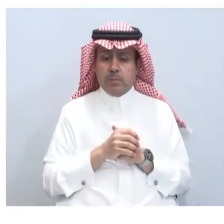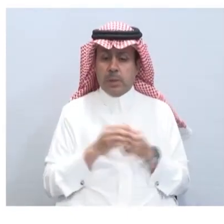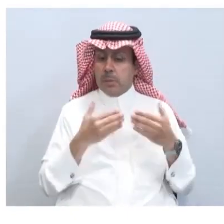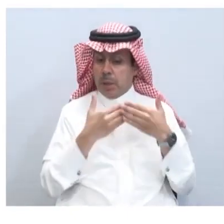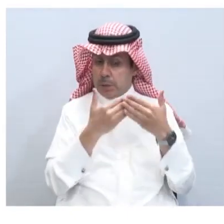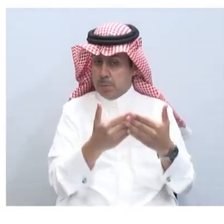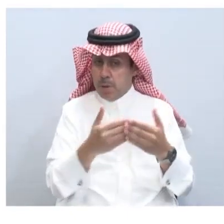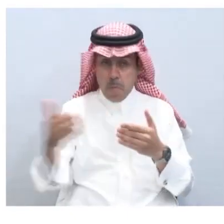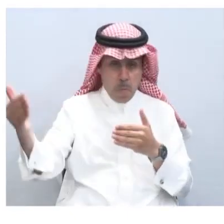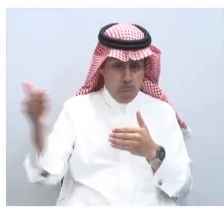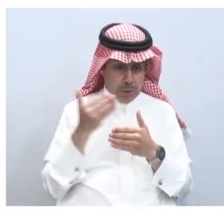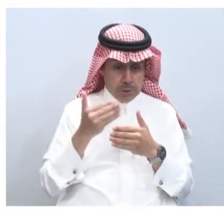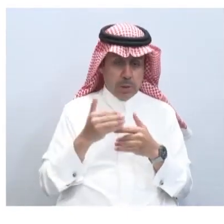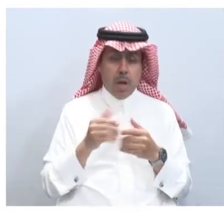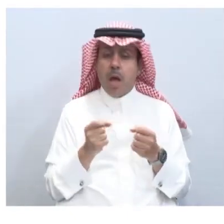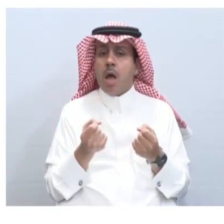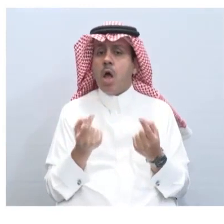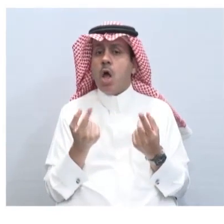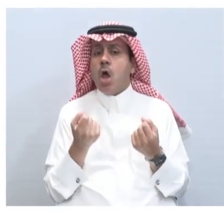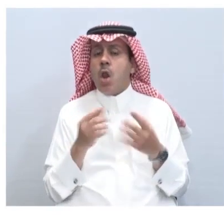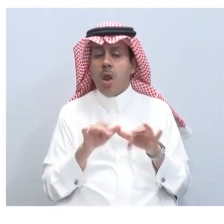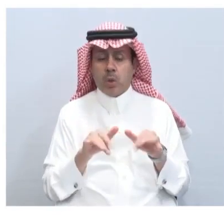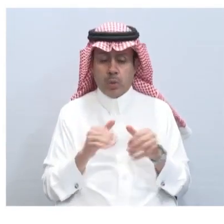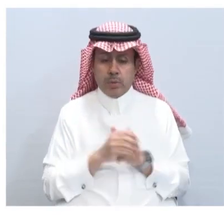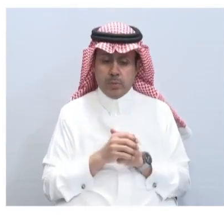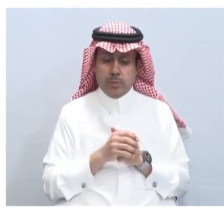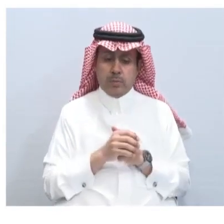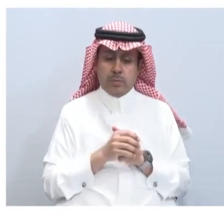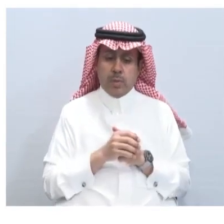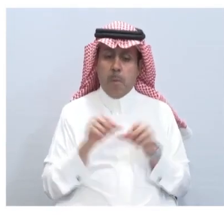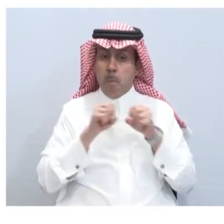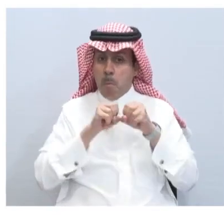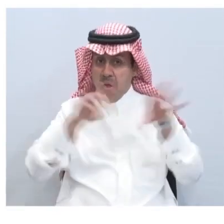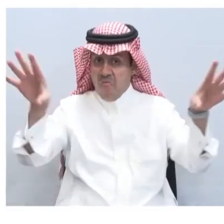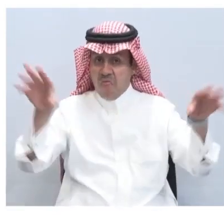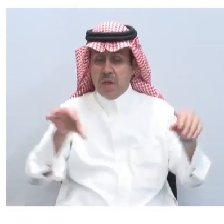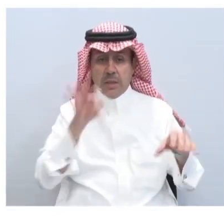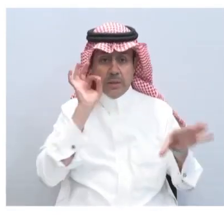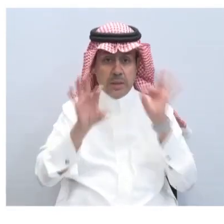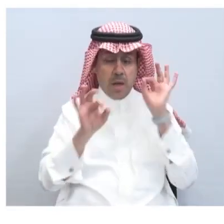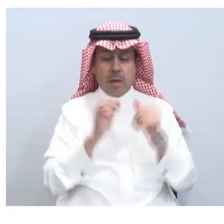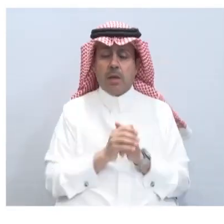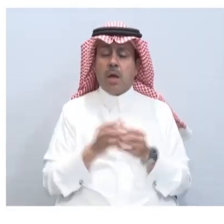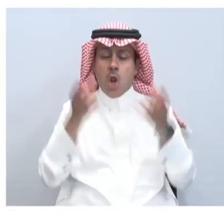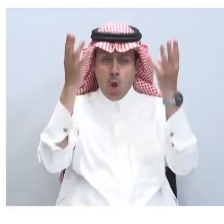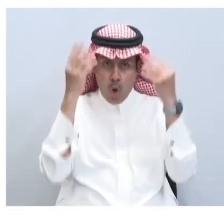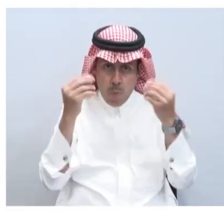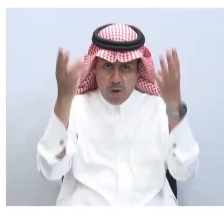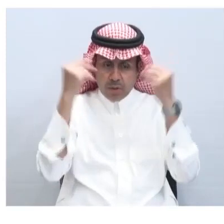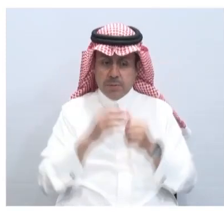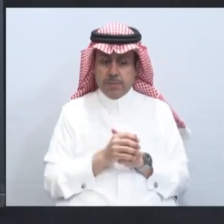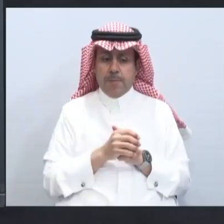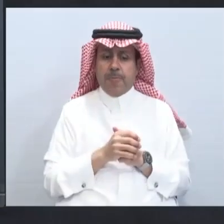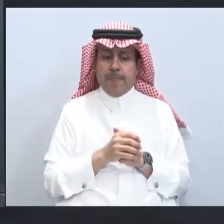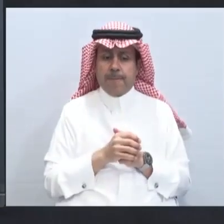الخدمه المرجعيه الالكترونيه وثالثا البث الانتقائي للمعلومات نتعرف واياكم على كل